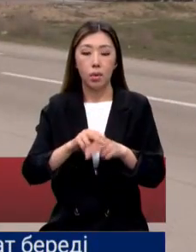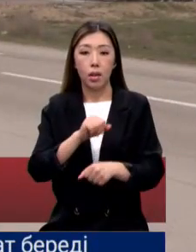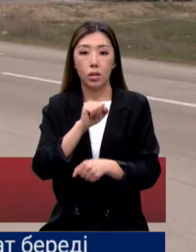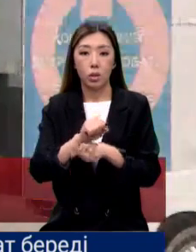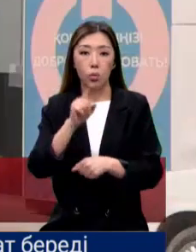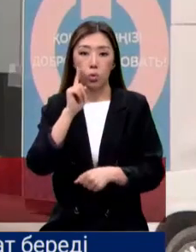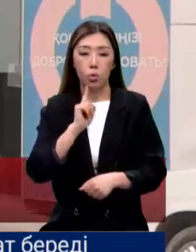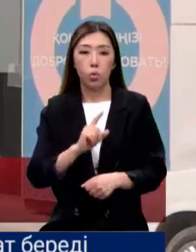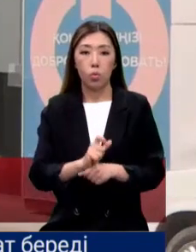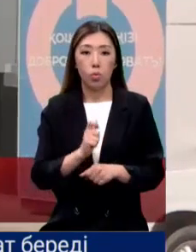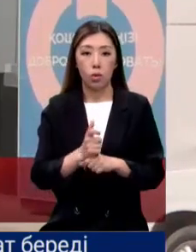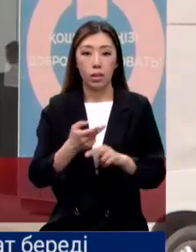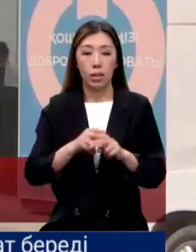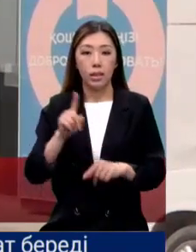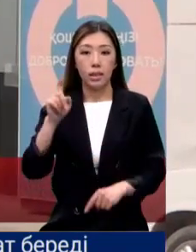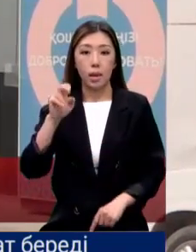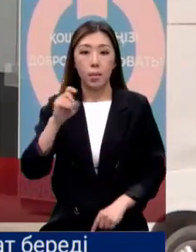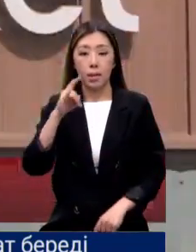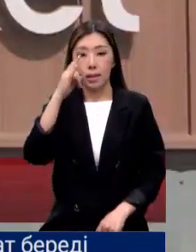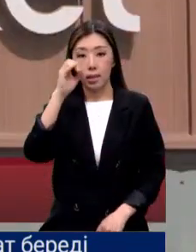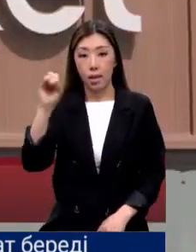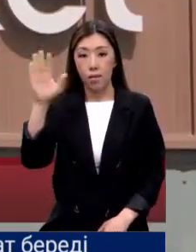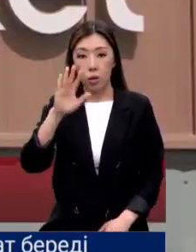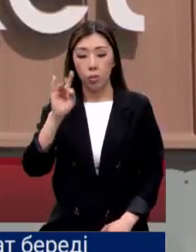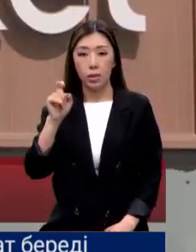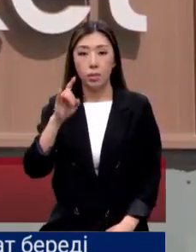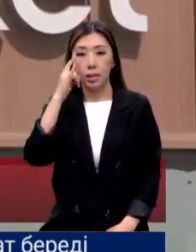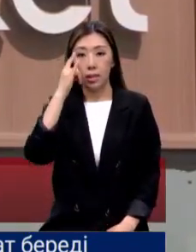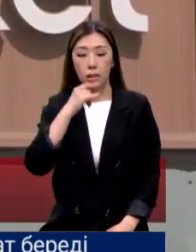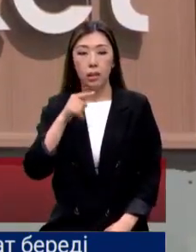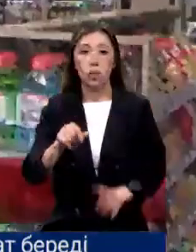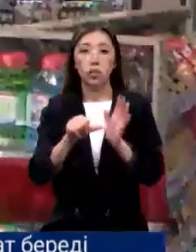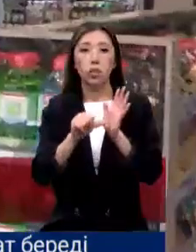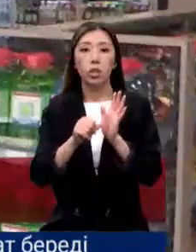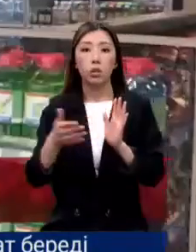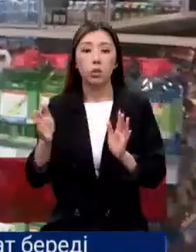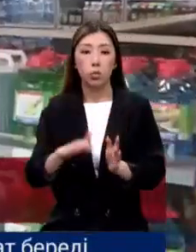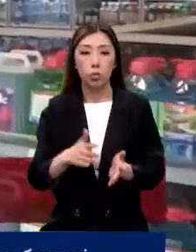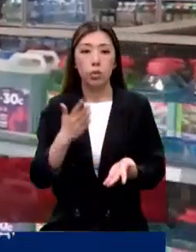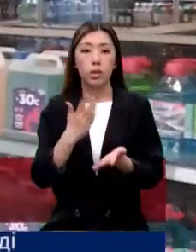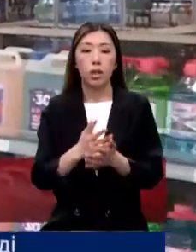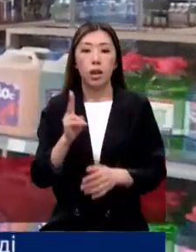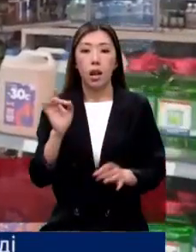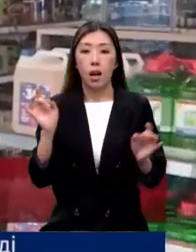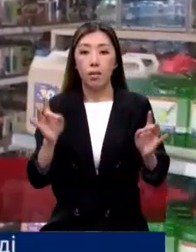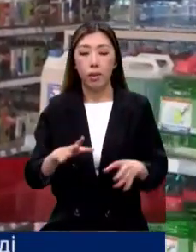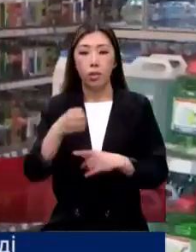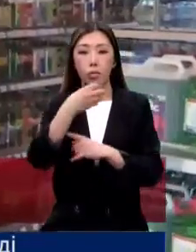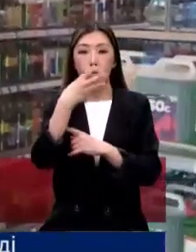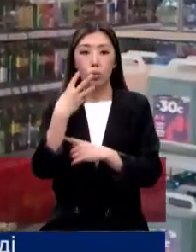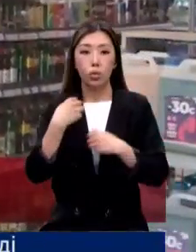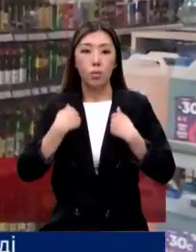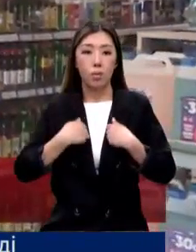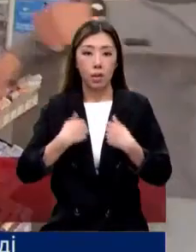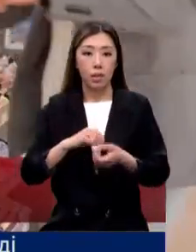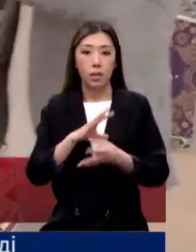удобствами на трассе Западная Европа – Западный Китай всего 6. Они обустроены бесплатным паркингом, есть душ, магазины, кафе, где одновременно могут находиться